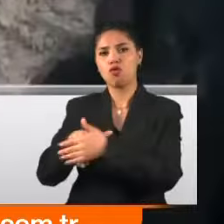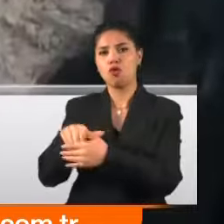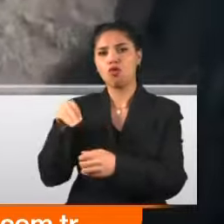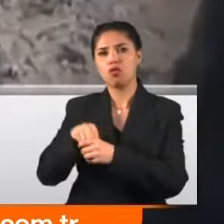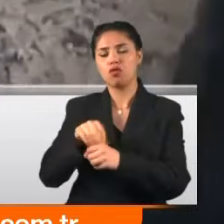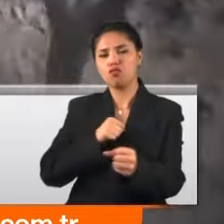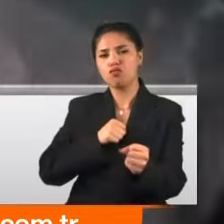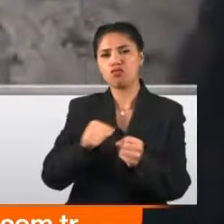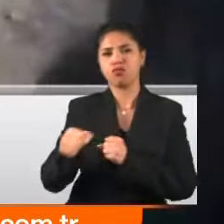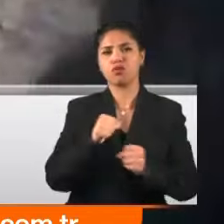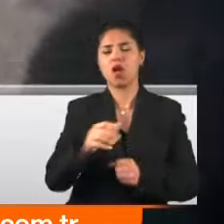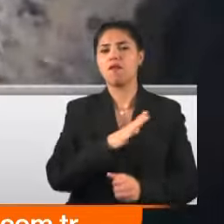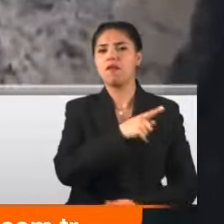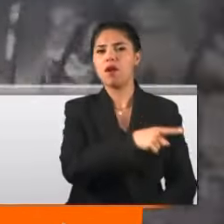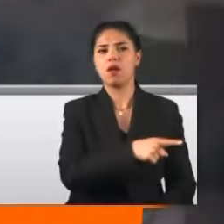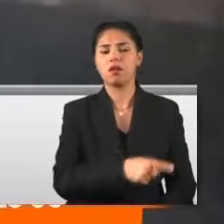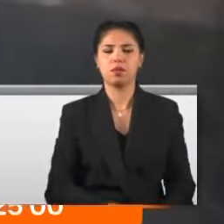koyuyor.